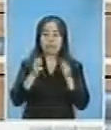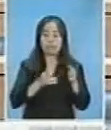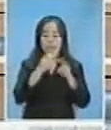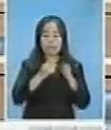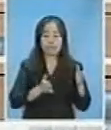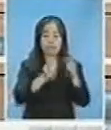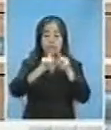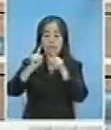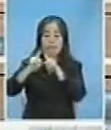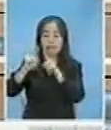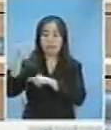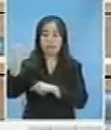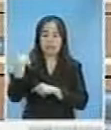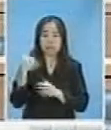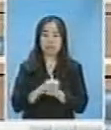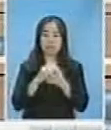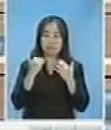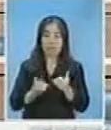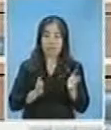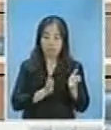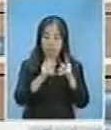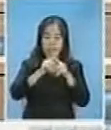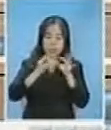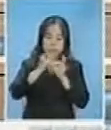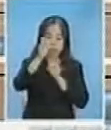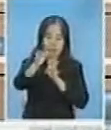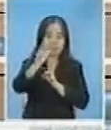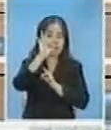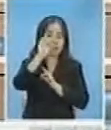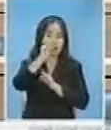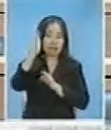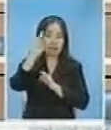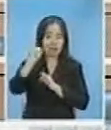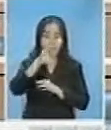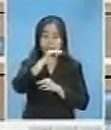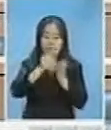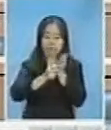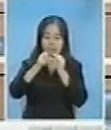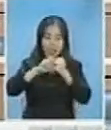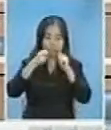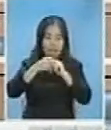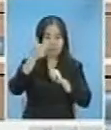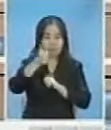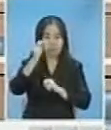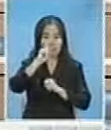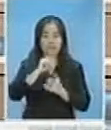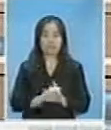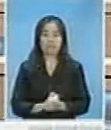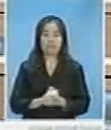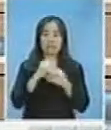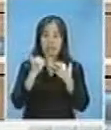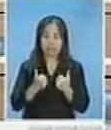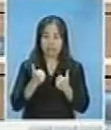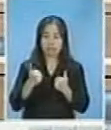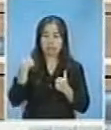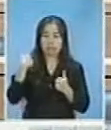เช่นเดียวกันครับคลองปัจจุบันยาวประมาณ9กิโลนะครับถ้าเราแก้ปัญหาตรงนี้ได้ครับปัจจุบันกว้าง